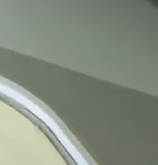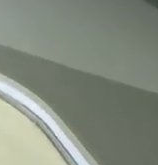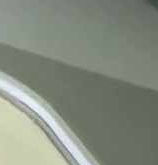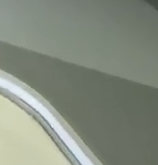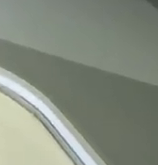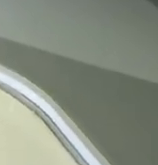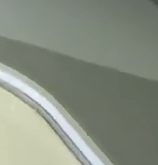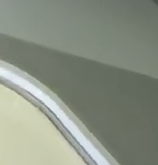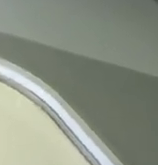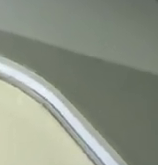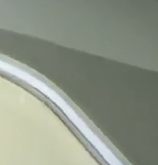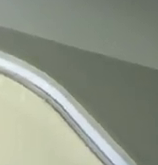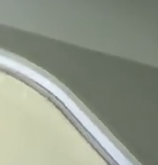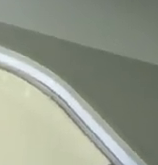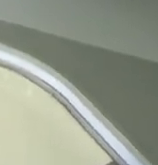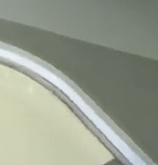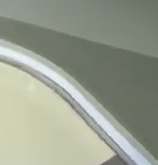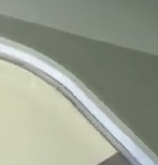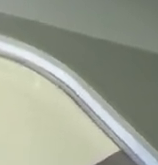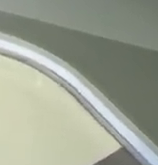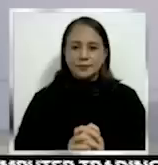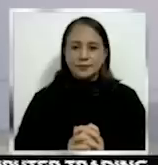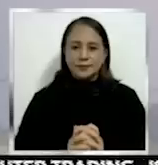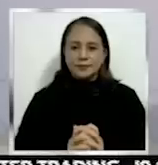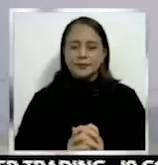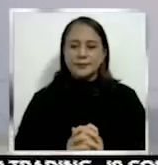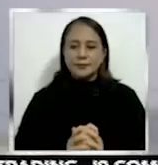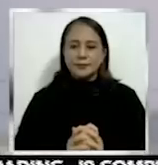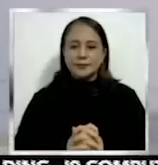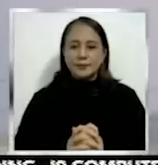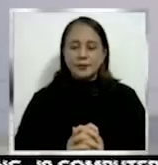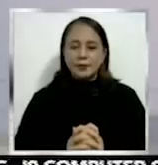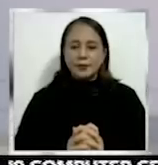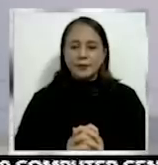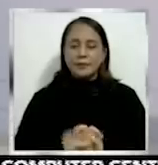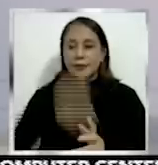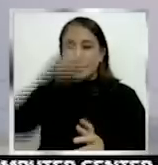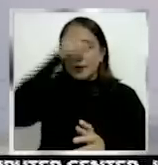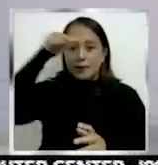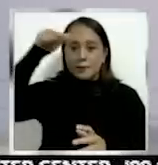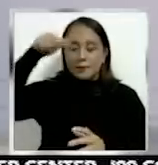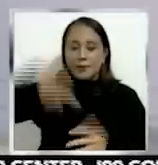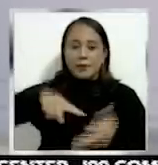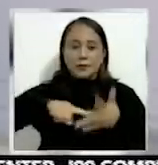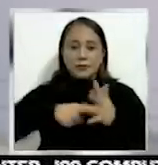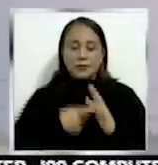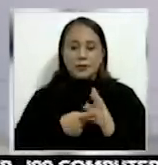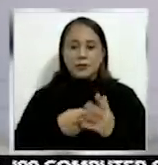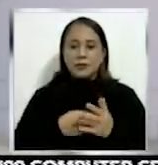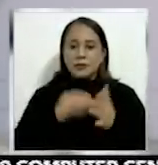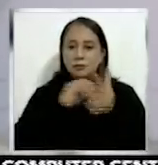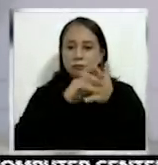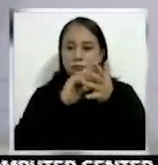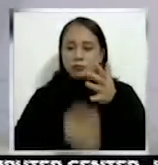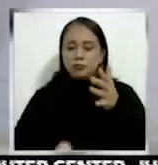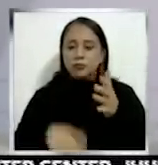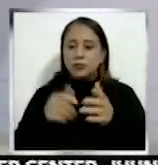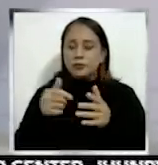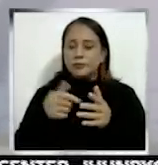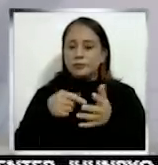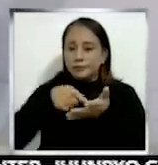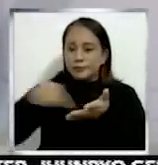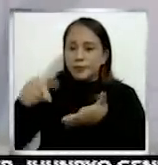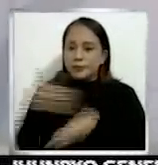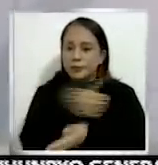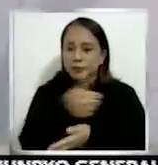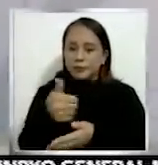Magandang gabi po, Luzon, Visayas at Mindanao. Sa Abril na ang simula ng diskwento sa pamasahe sa mga jeepney, sa bus